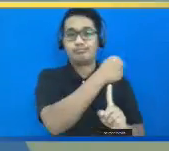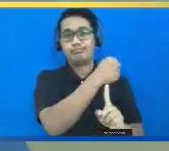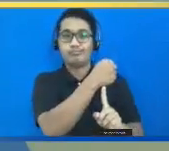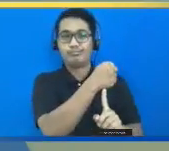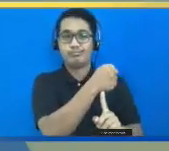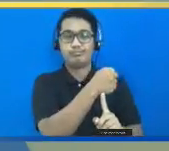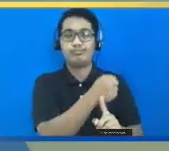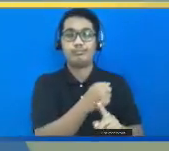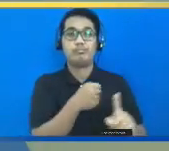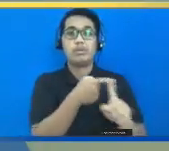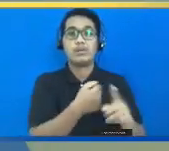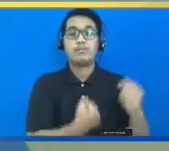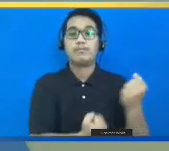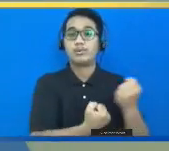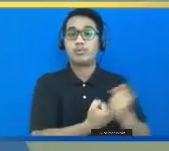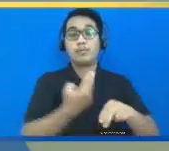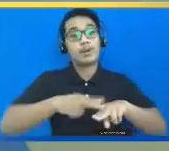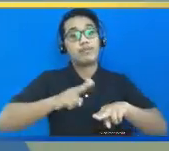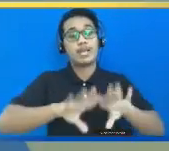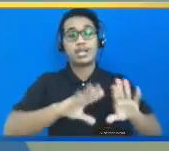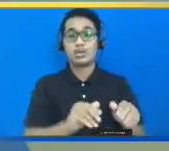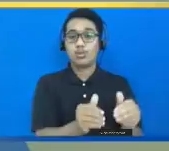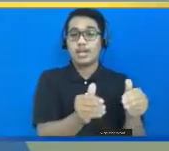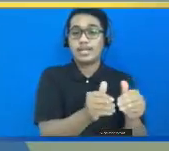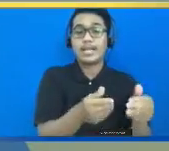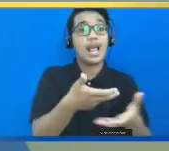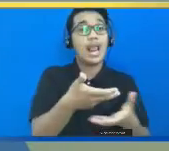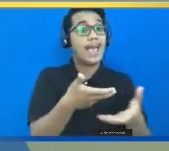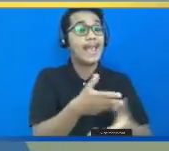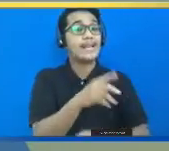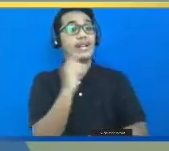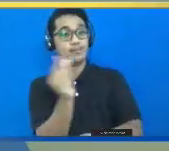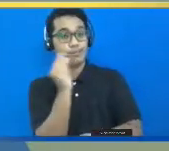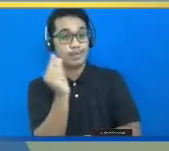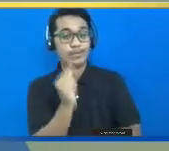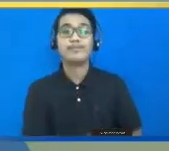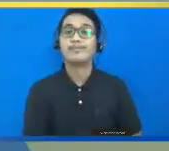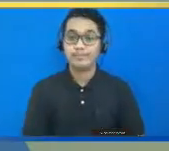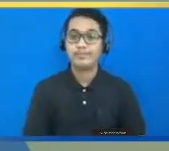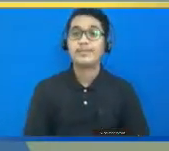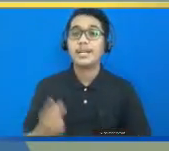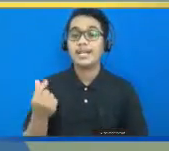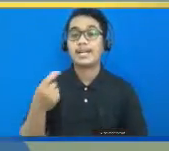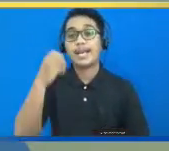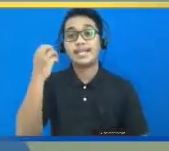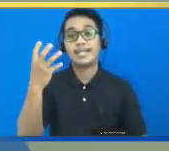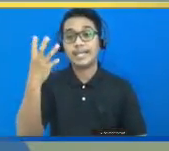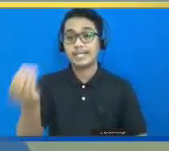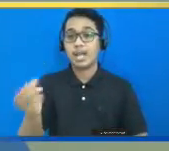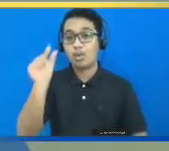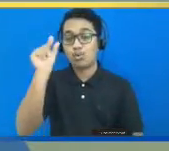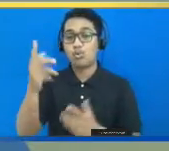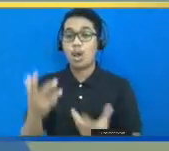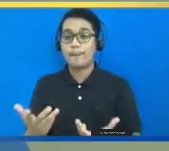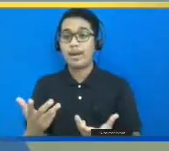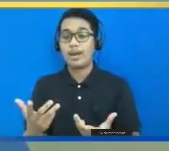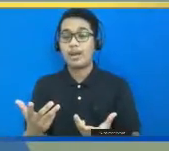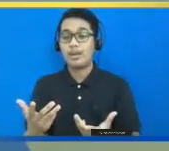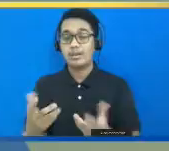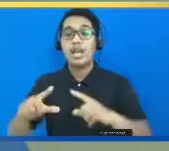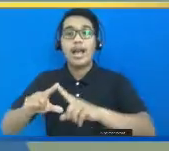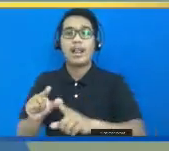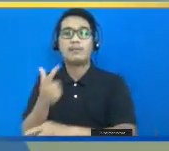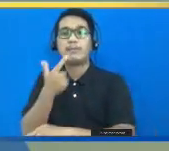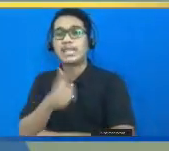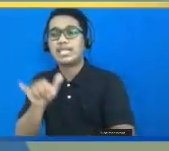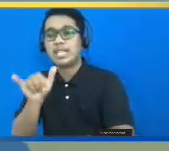serta mendukung perbaikan kualitas pelayanan publik dana desa yang digunakan sebagai salah satu instrumen penting untuk